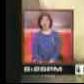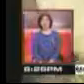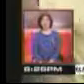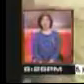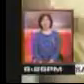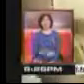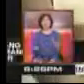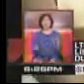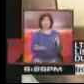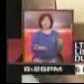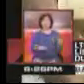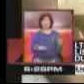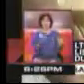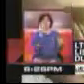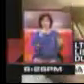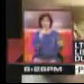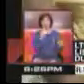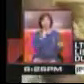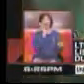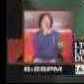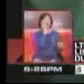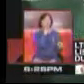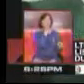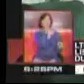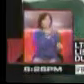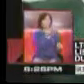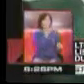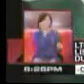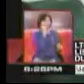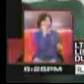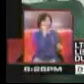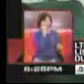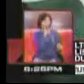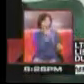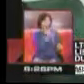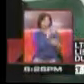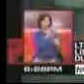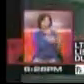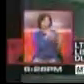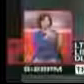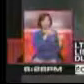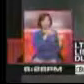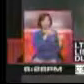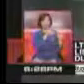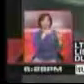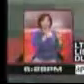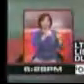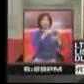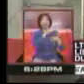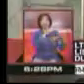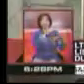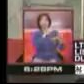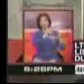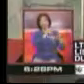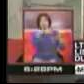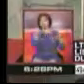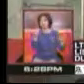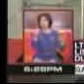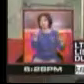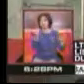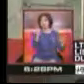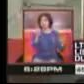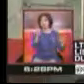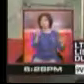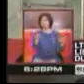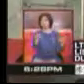Pero dahil kilala na nila ang mga mukha ng mga drugistang super, ipapakansila nila ang mga lisensya ng mga ito sa LTO. Na po sinunod ng LTO